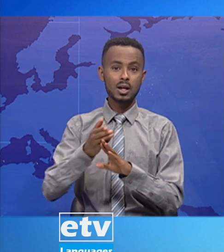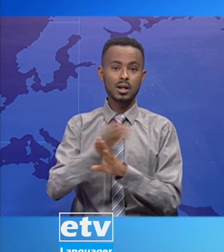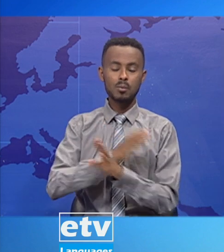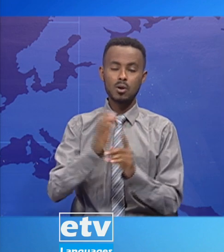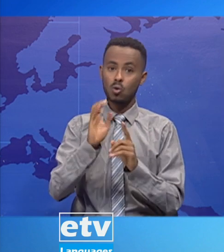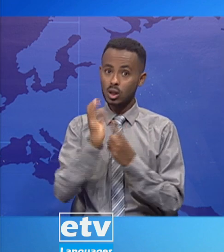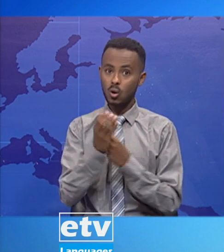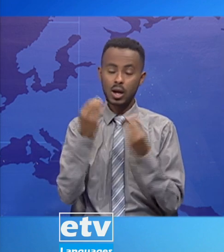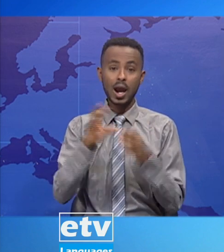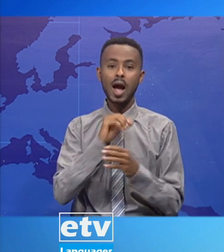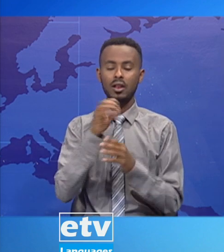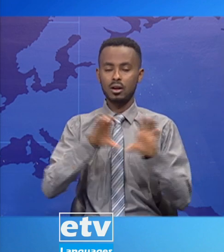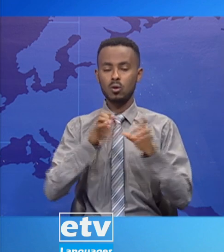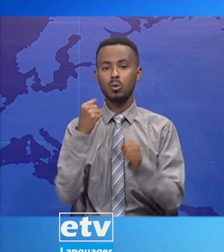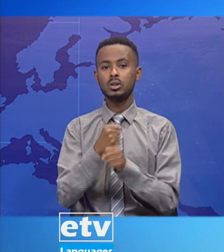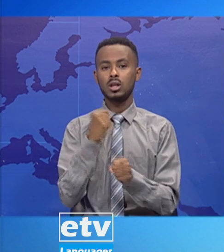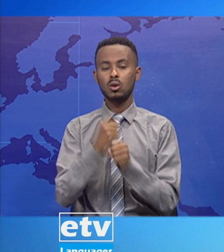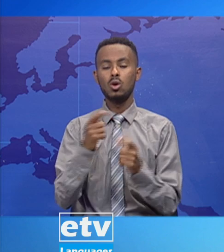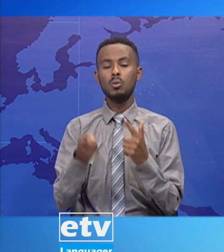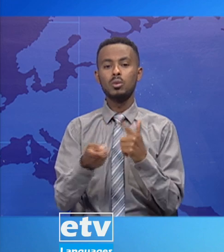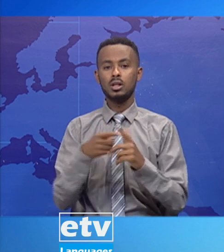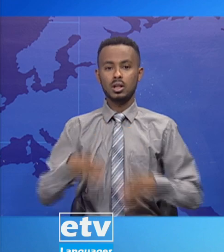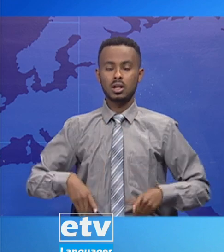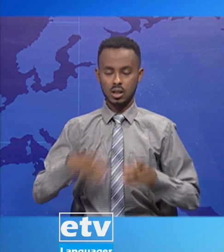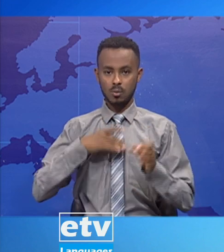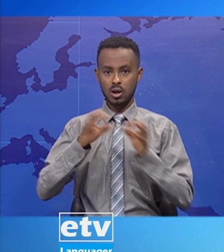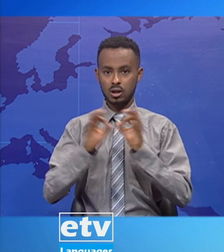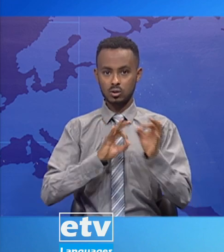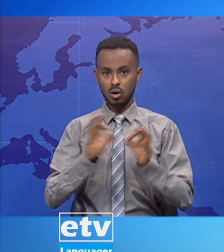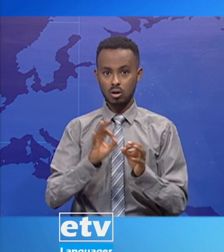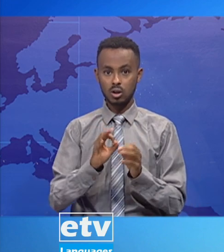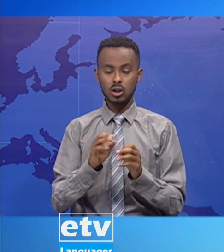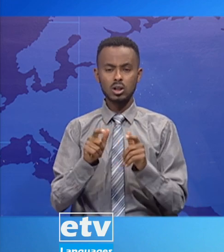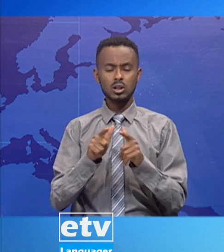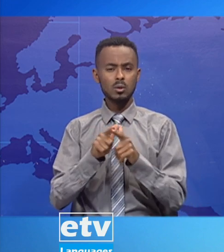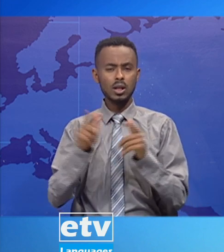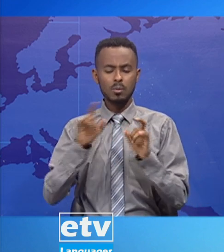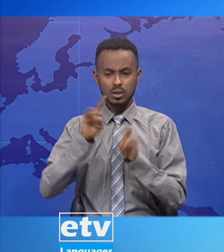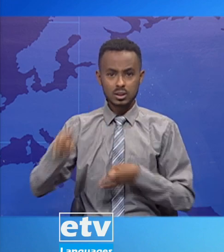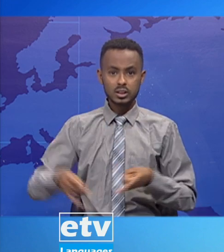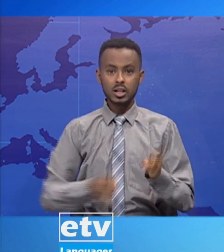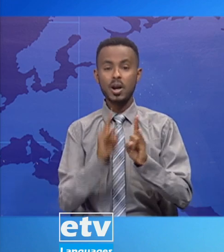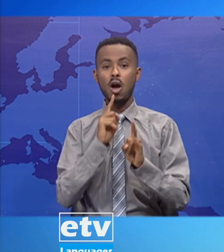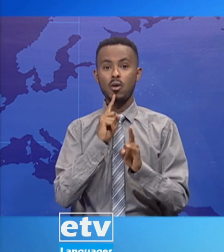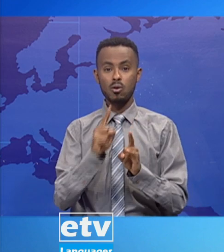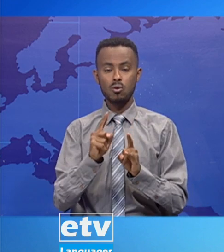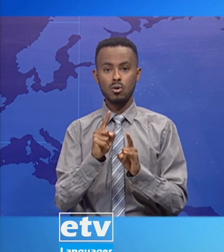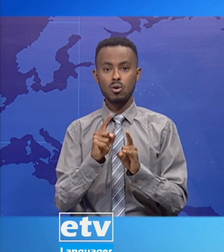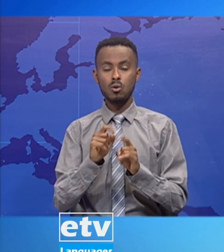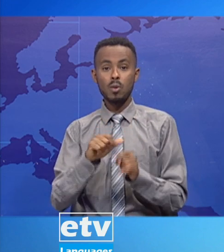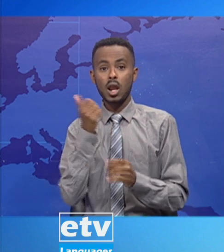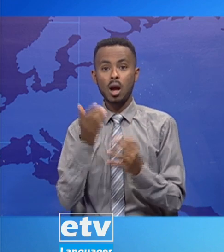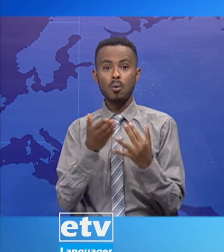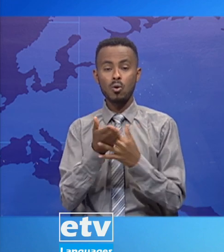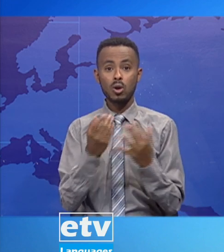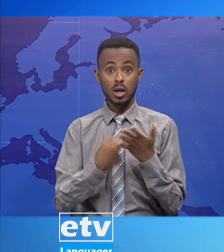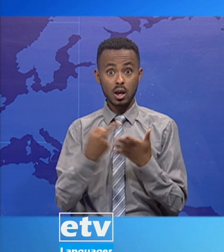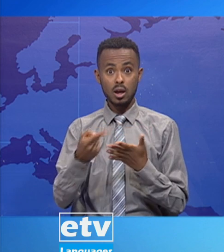ይዘቱን እንዳያጣ ተደርጎ መሰራቱንም ምክትል ከንቲባው አንስተዋል። እጅግ በጣም ዘመናዊ ነው። በሌላ በኩል